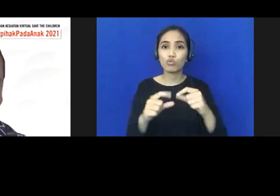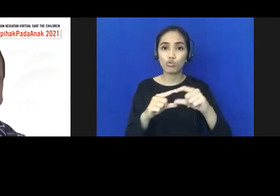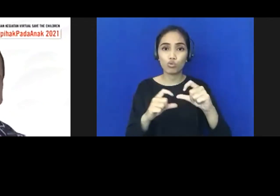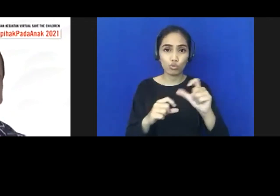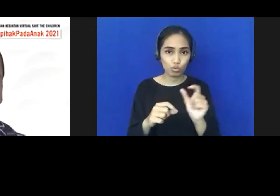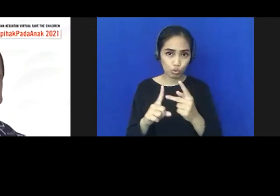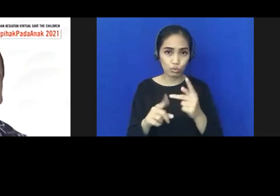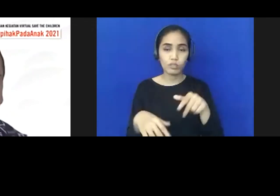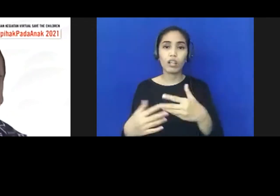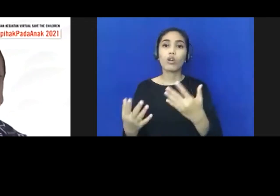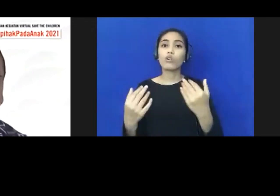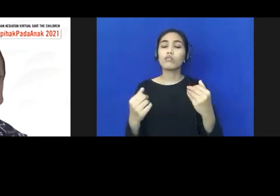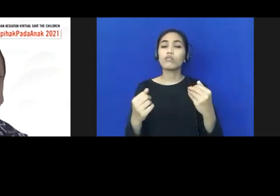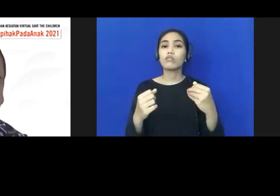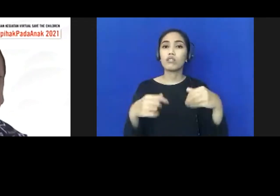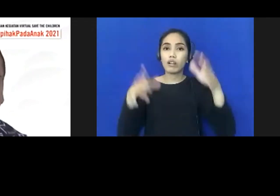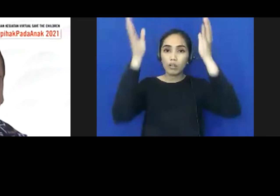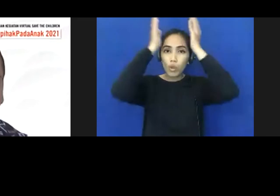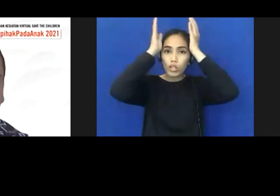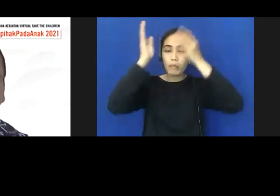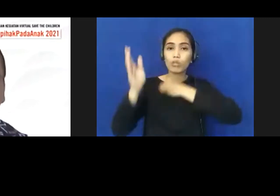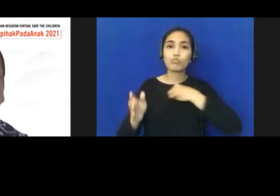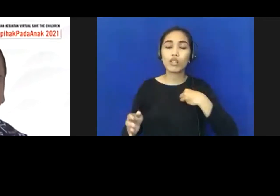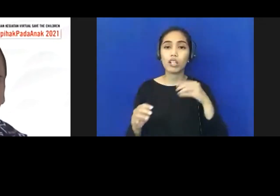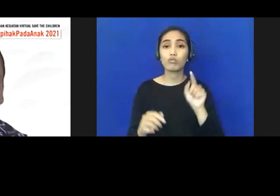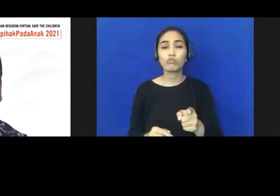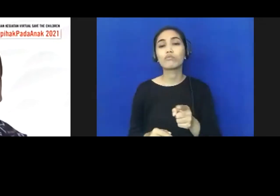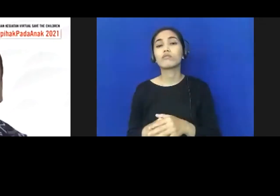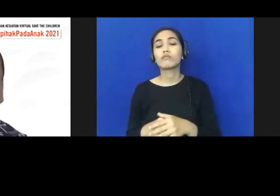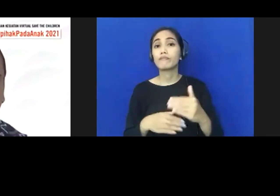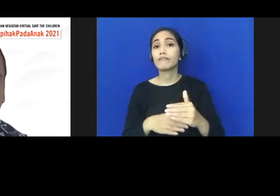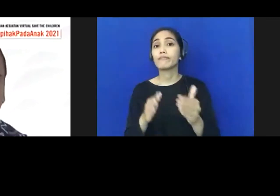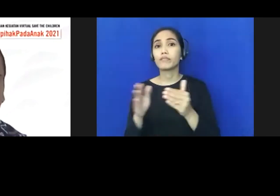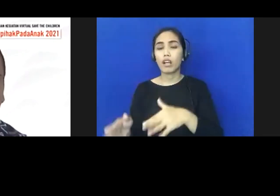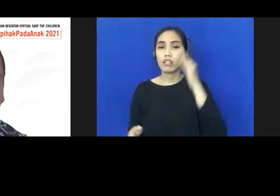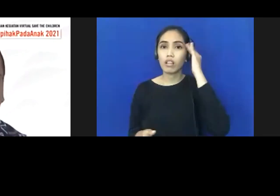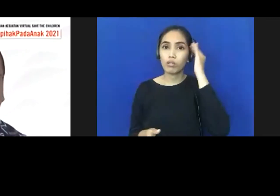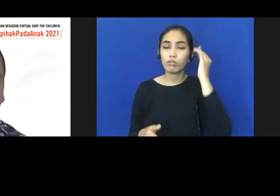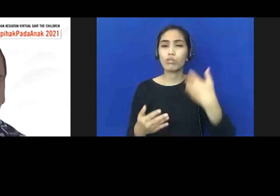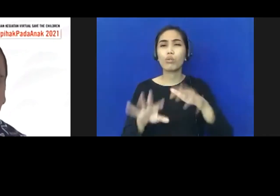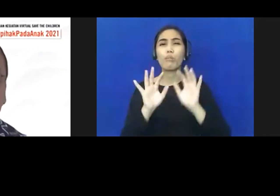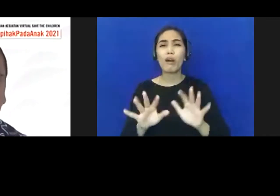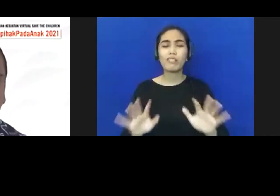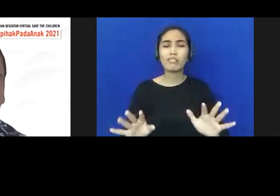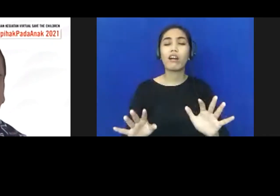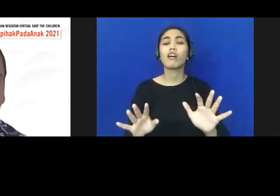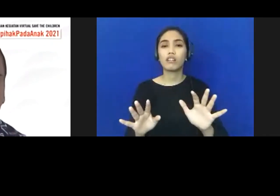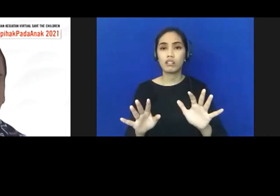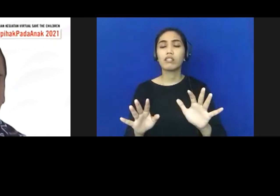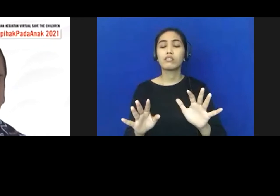itu. Kemudian kita juga tahu bahwa misalnya ada banyak hal seperti kejadian bahwa